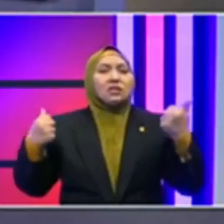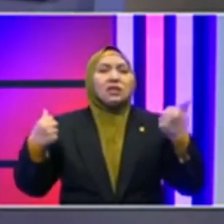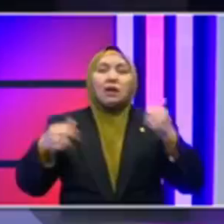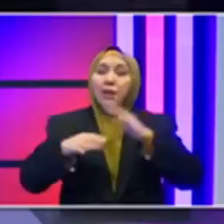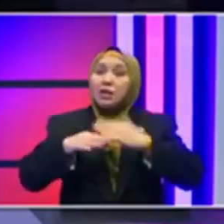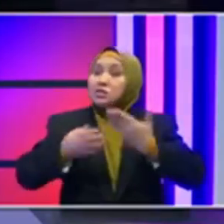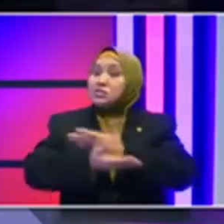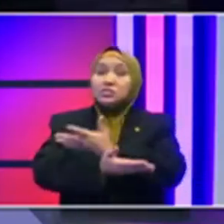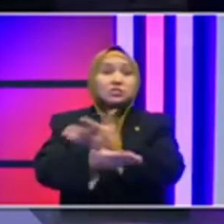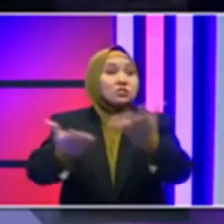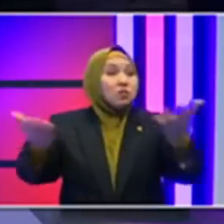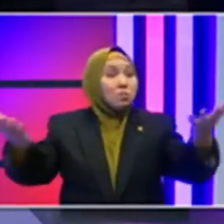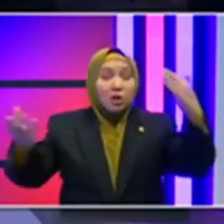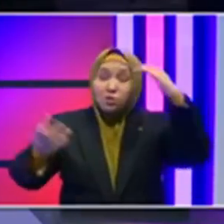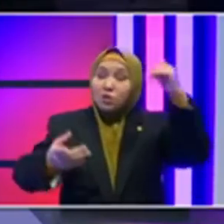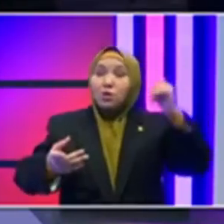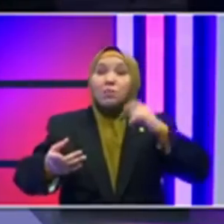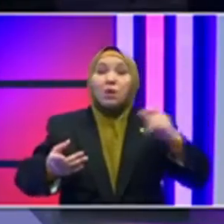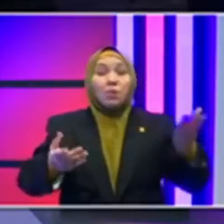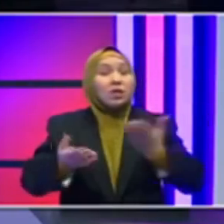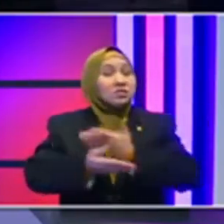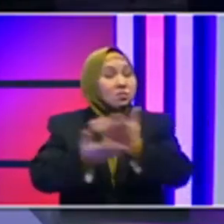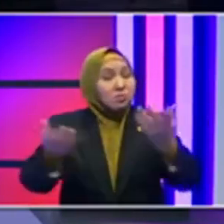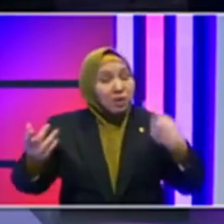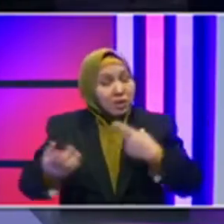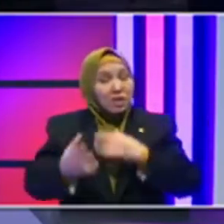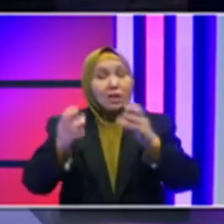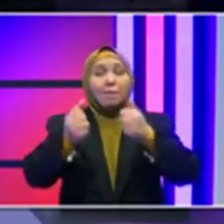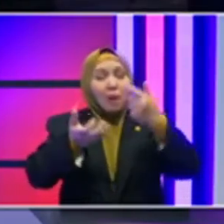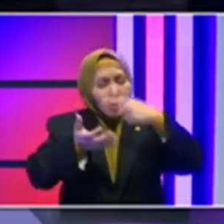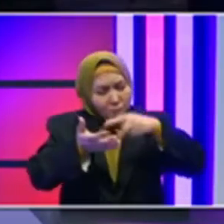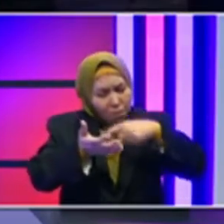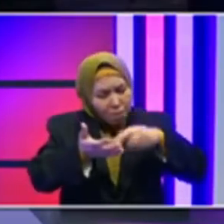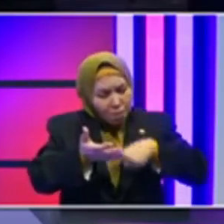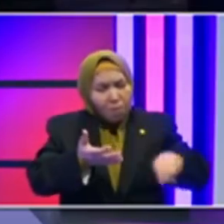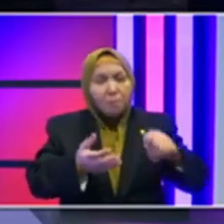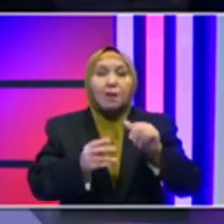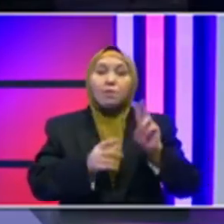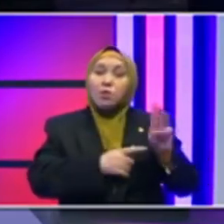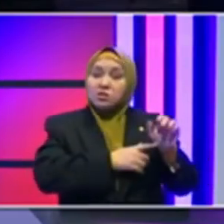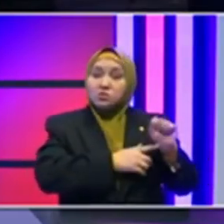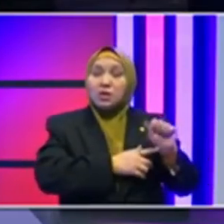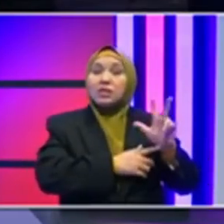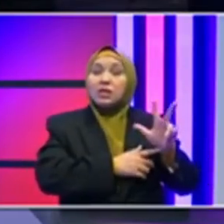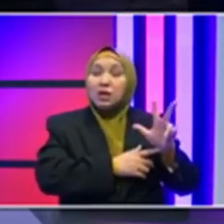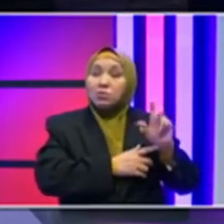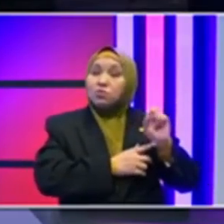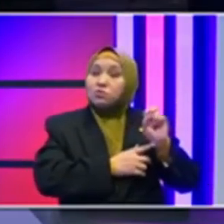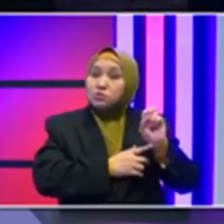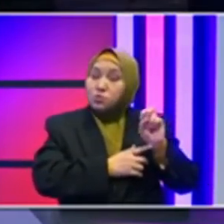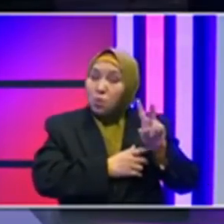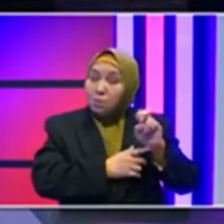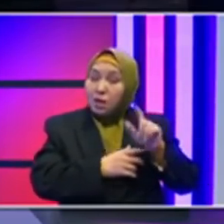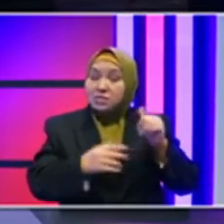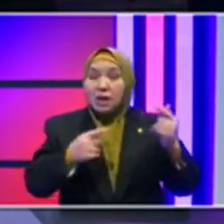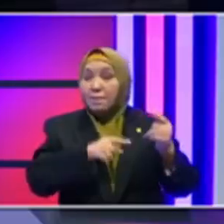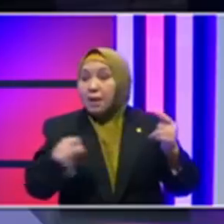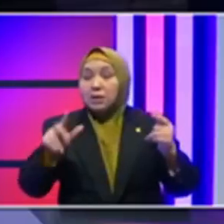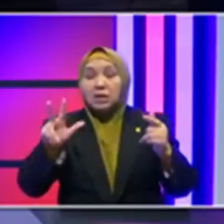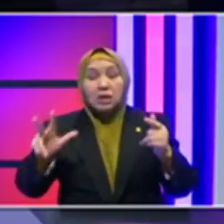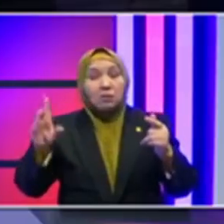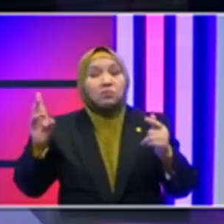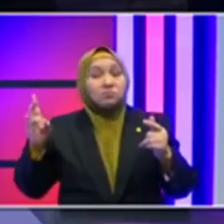semua Tuhan sekalian agar kita dapat mengulang Haji halaman 312 hingga 317